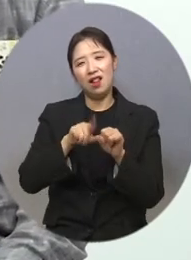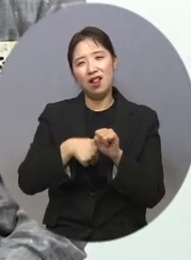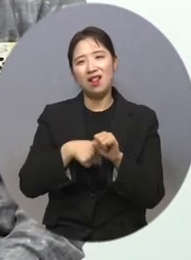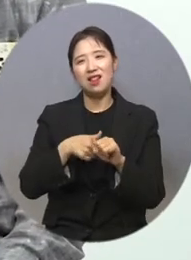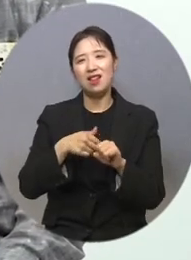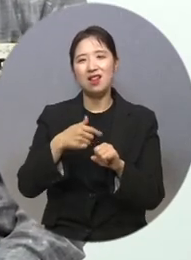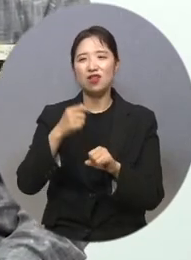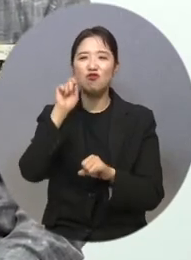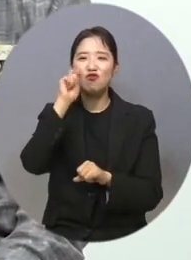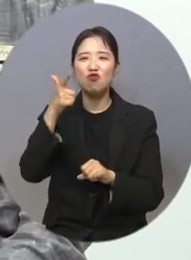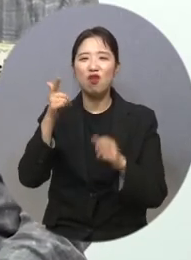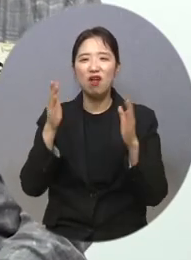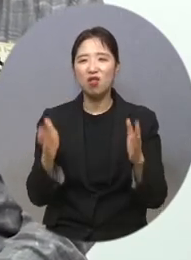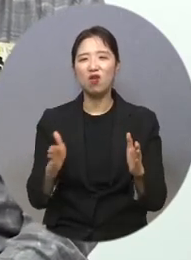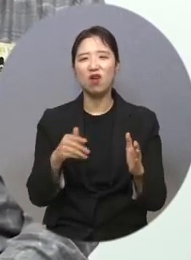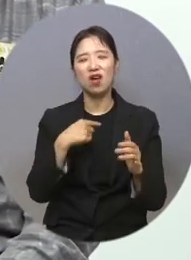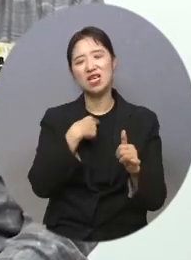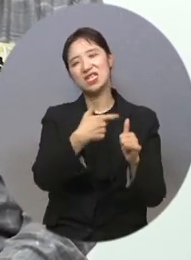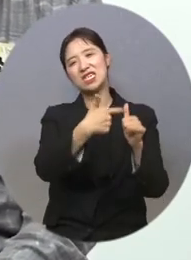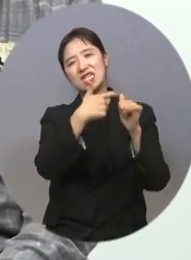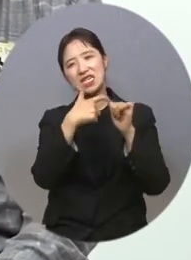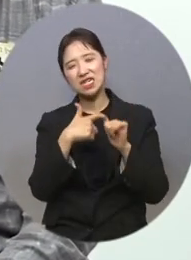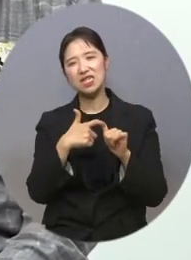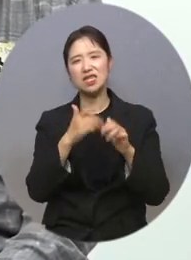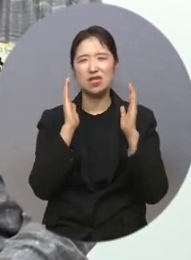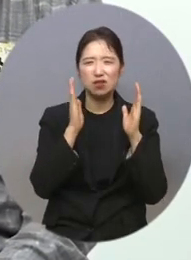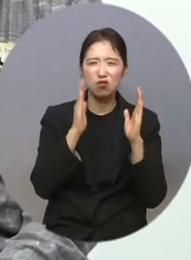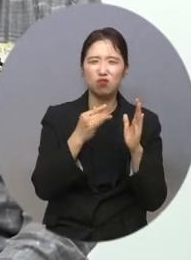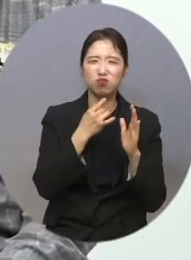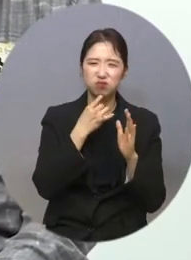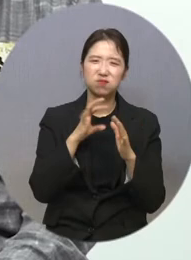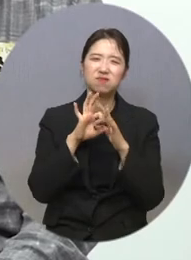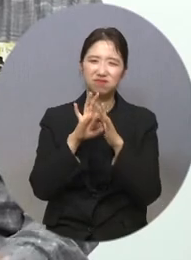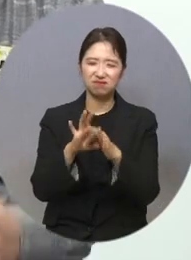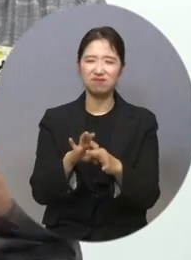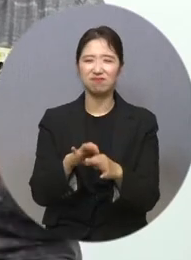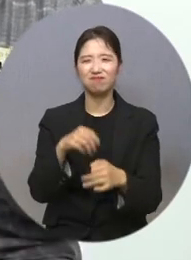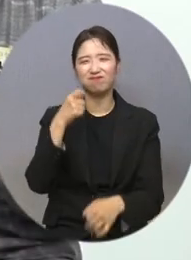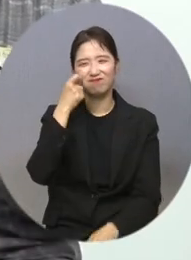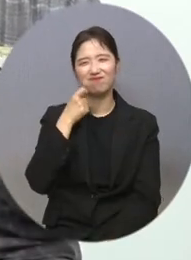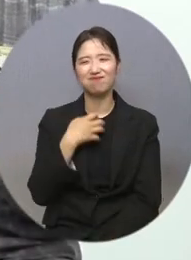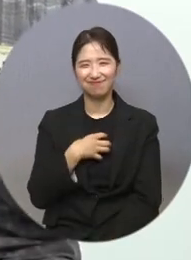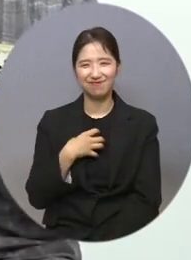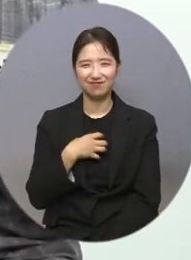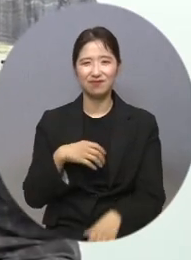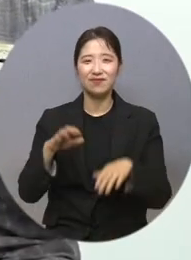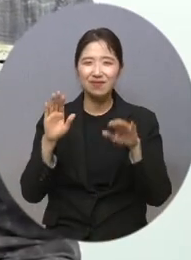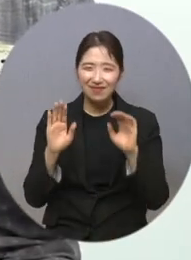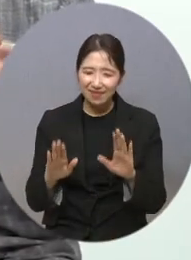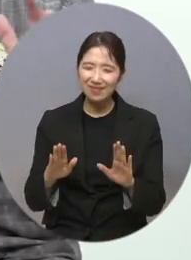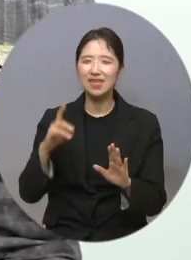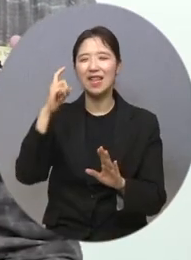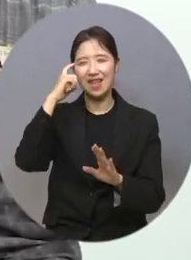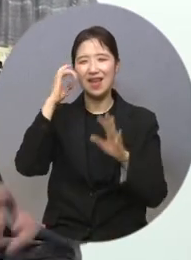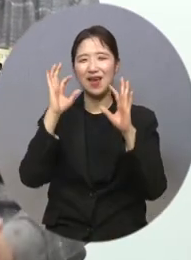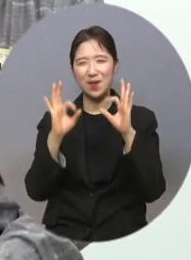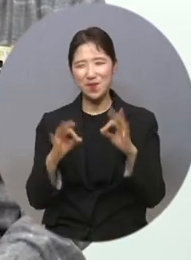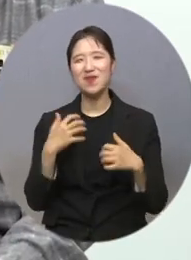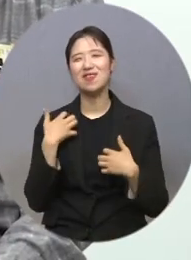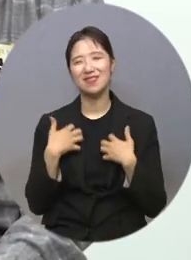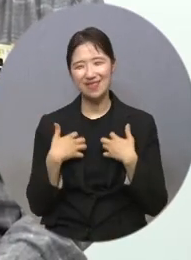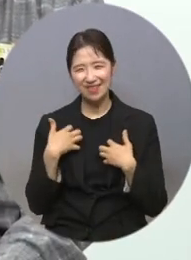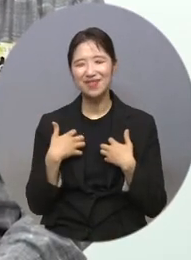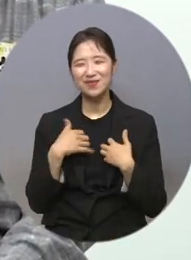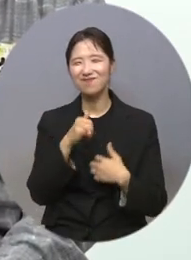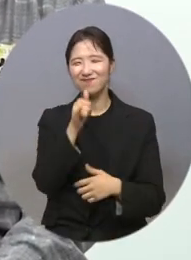그냥 선생님 그 설득에 못 이겨가지고 그래서 그런 좀 아픔들 물론 이제 지금 그렇게 이제 돌아보니까 이제 좀 재미난